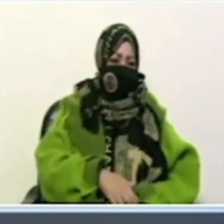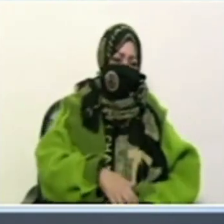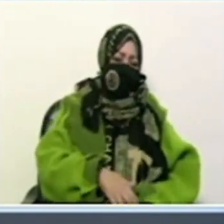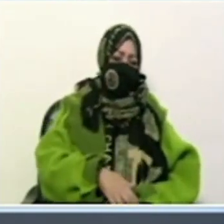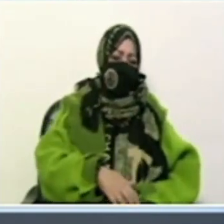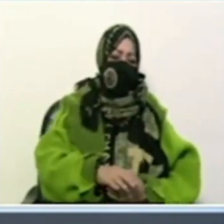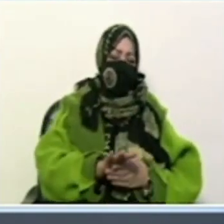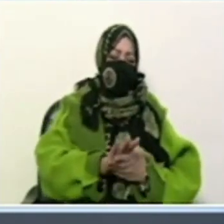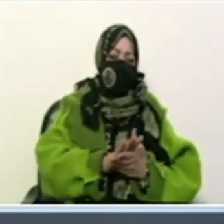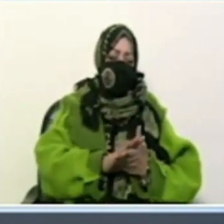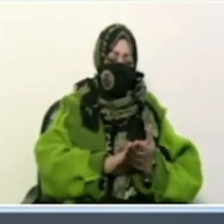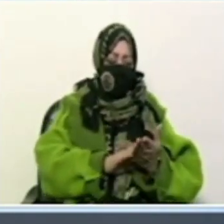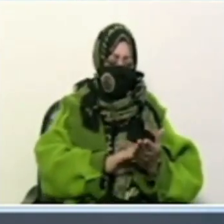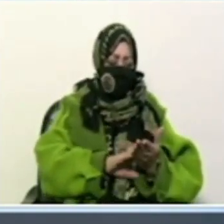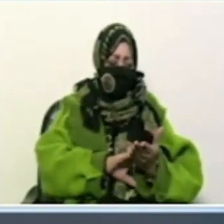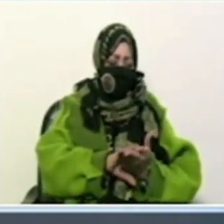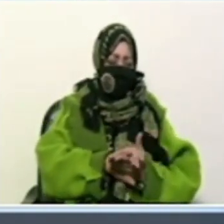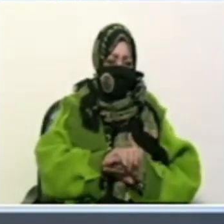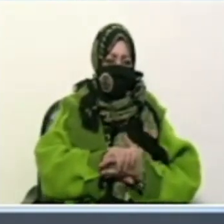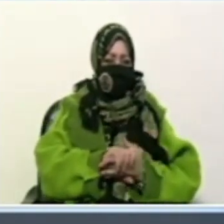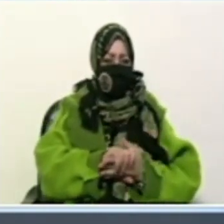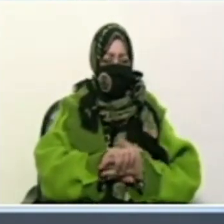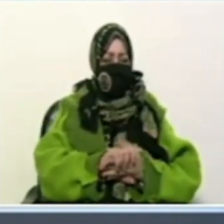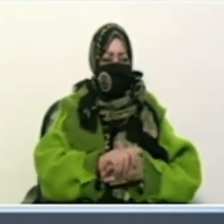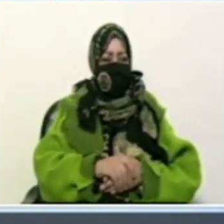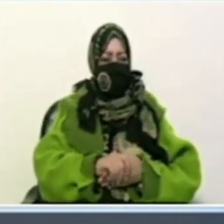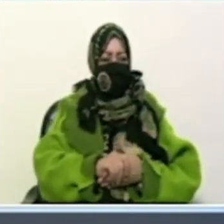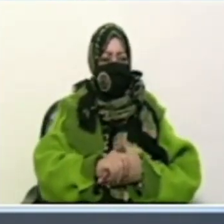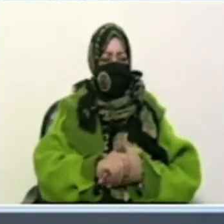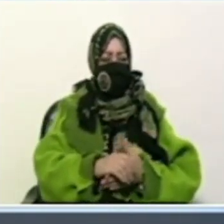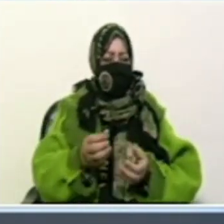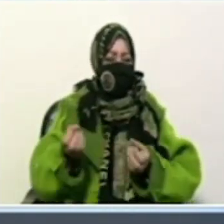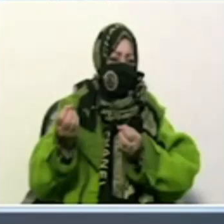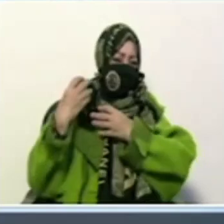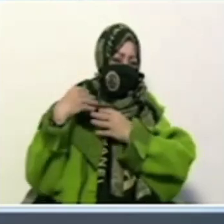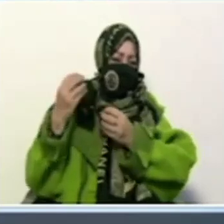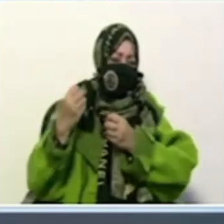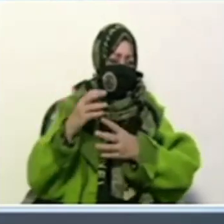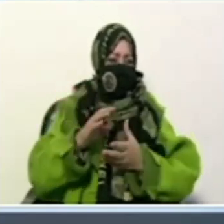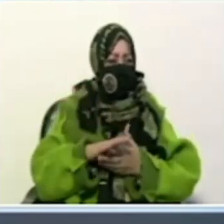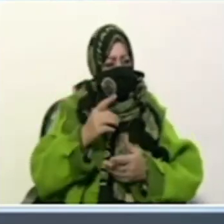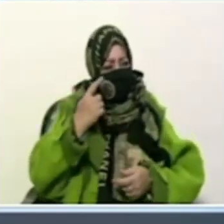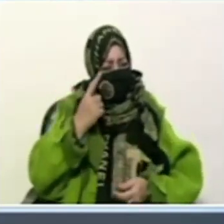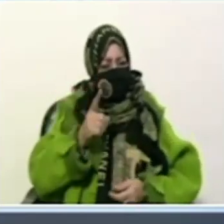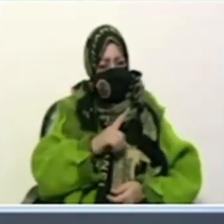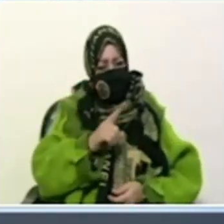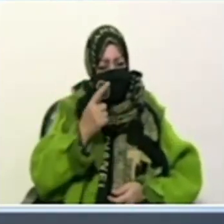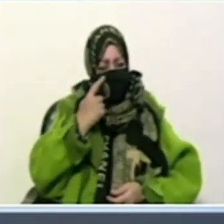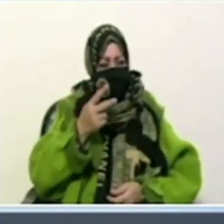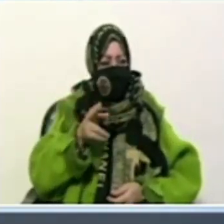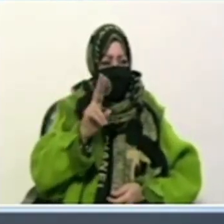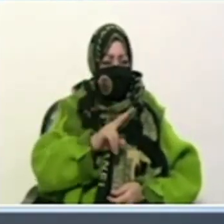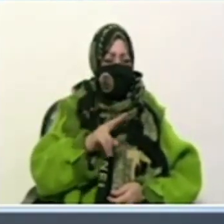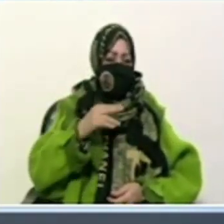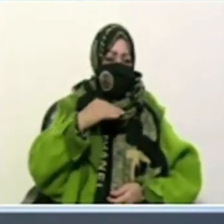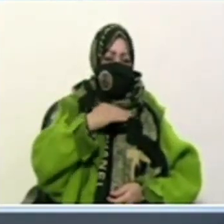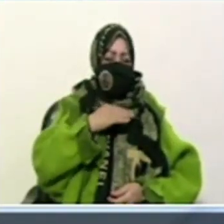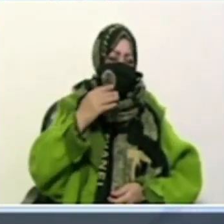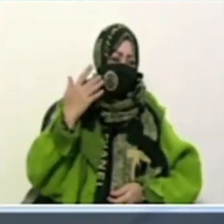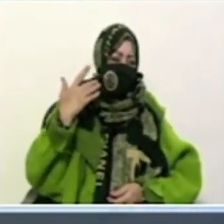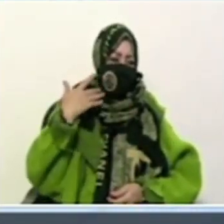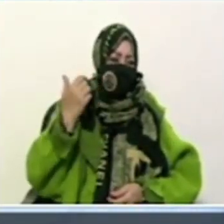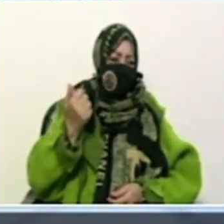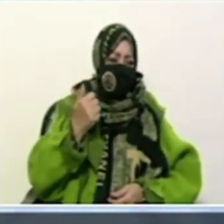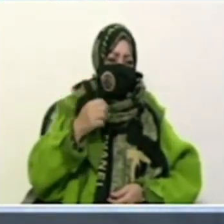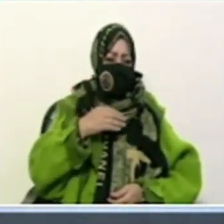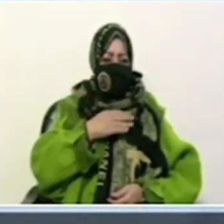أضحية، تجزي عفوا عقيقة، لأنها من يعني هو تملكها حتى لو أهديت إليه أو تصدق